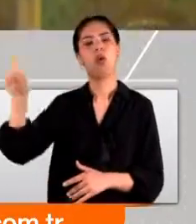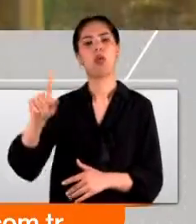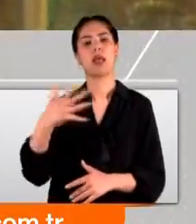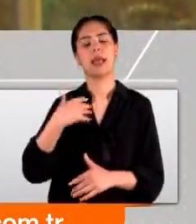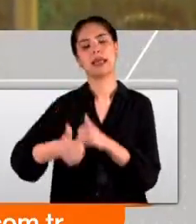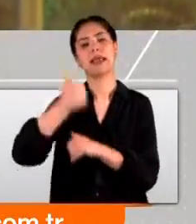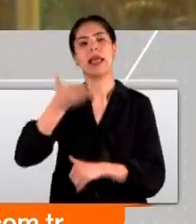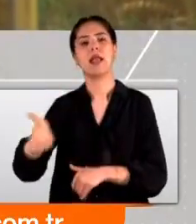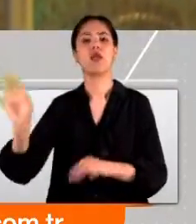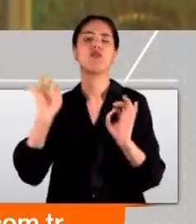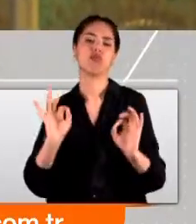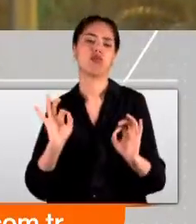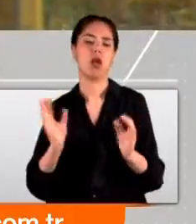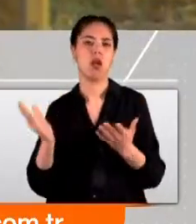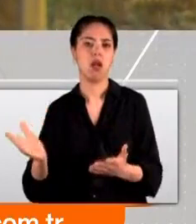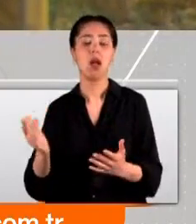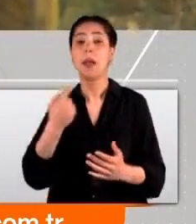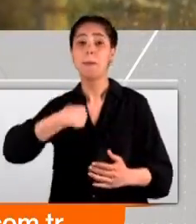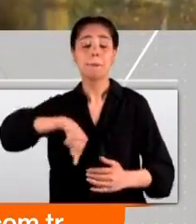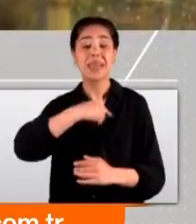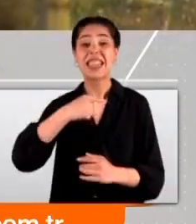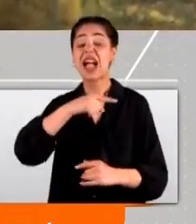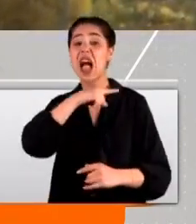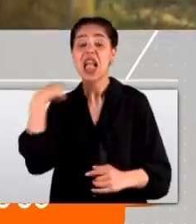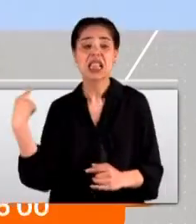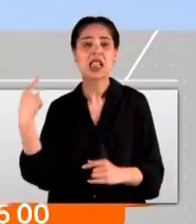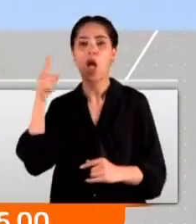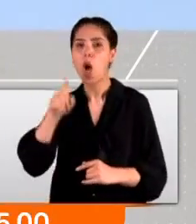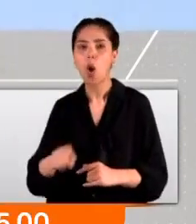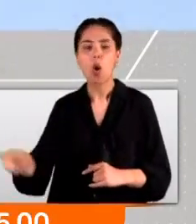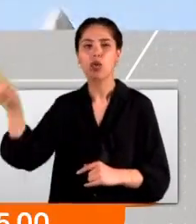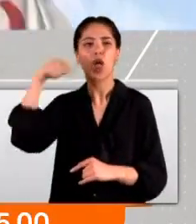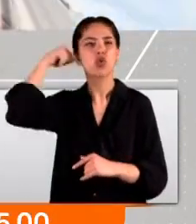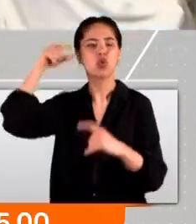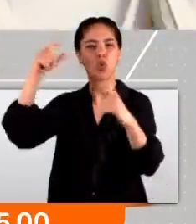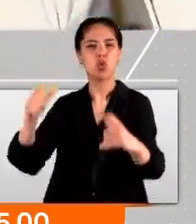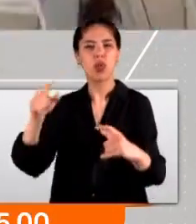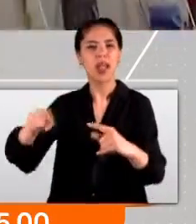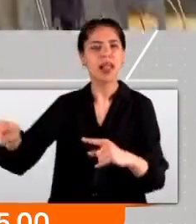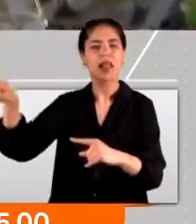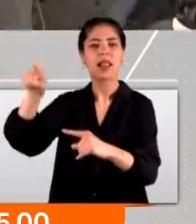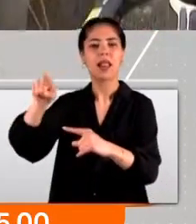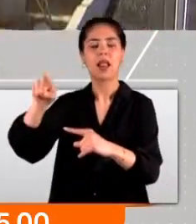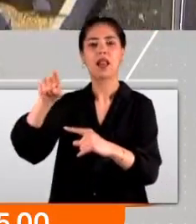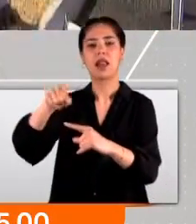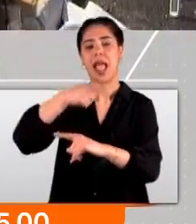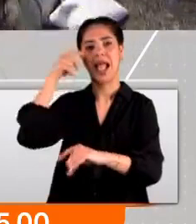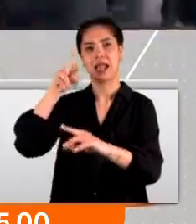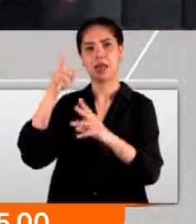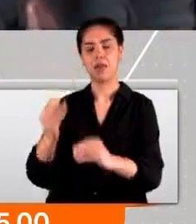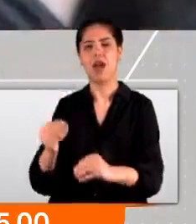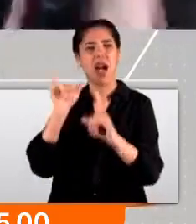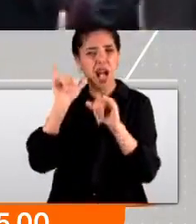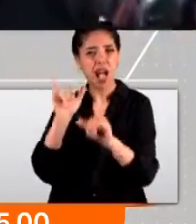geri döneceklerdir. Ama biz asla onları Boraltağ'ın köprüsünde olduğu gibi